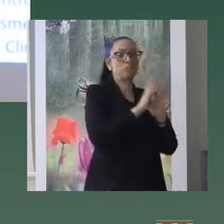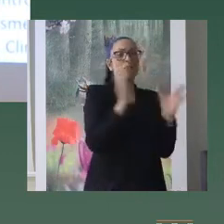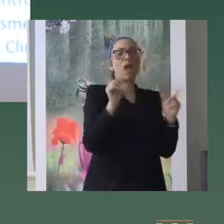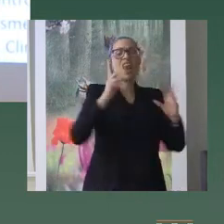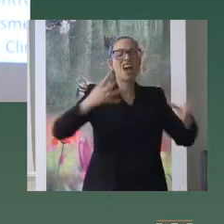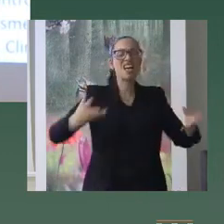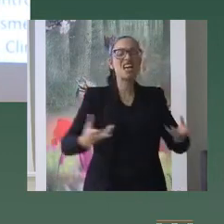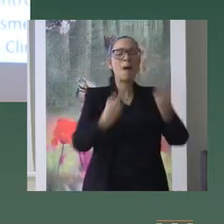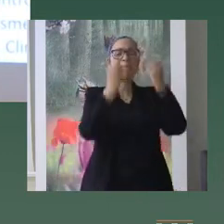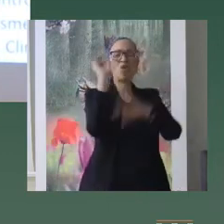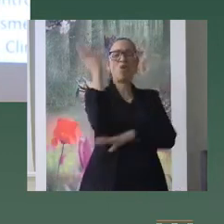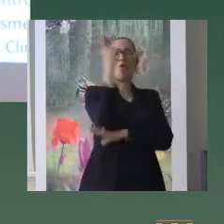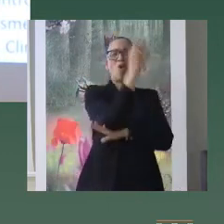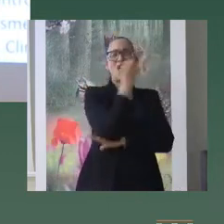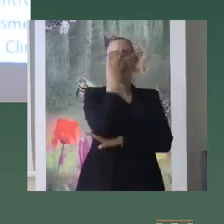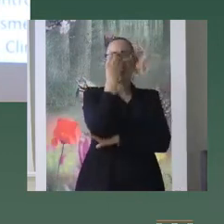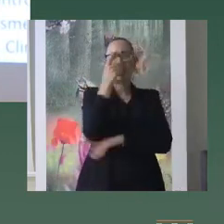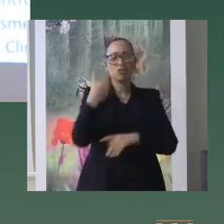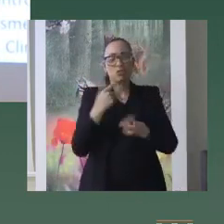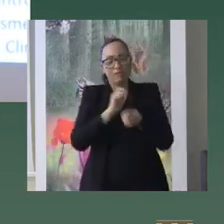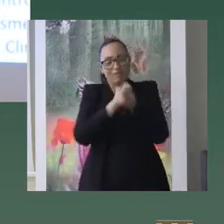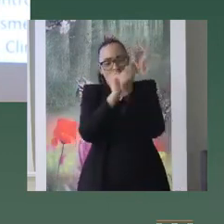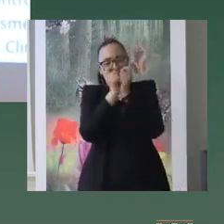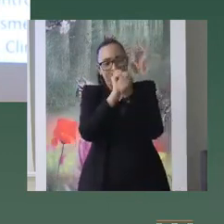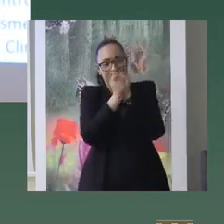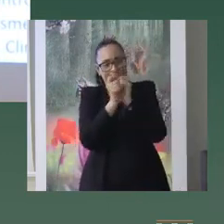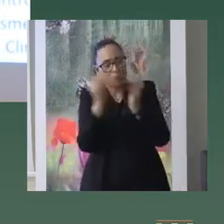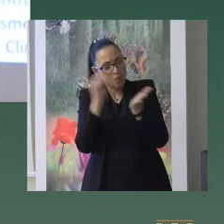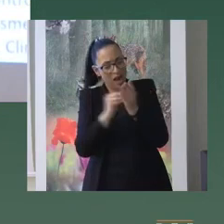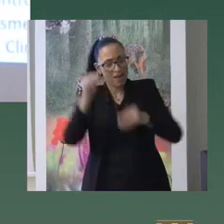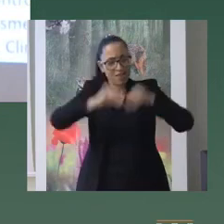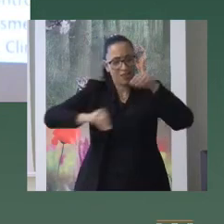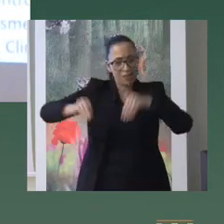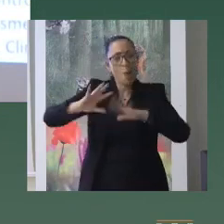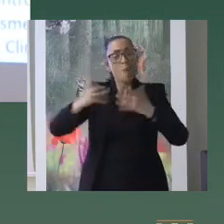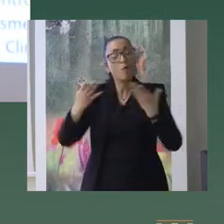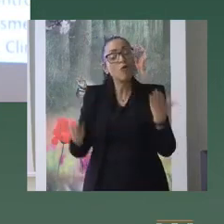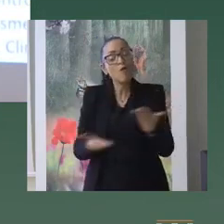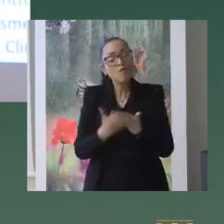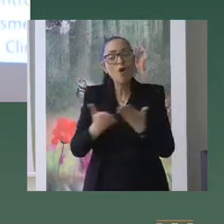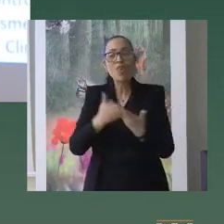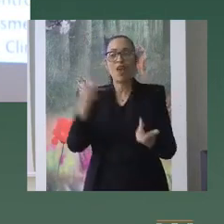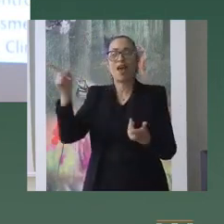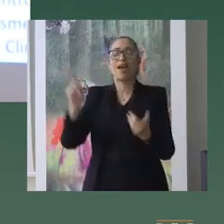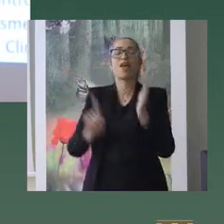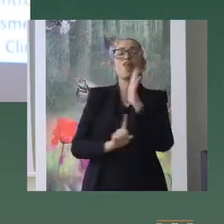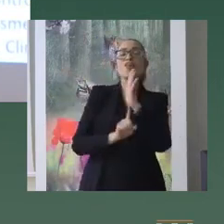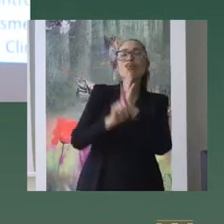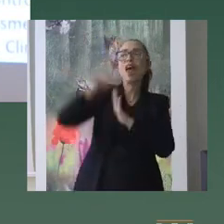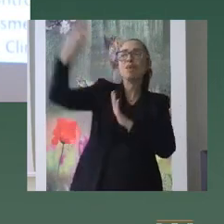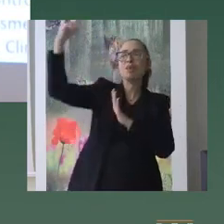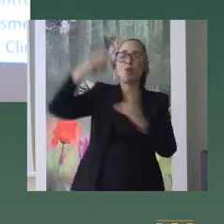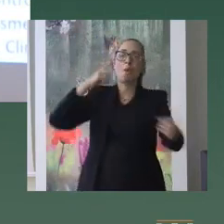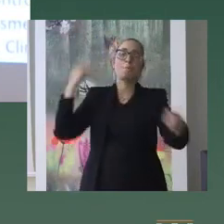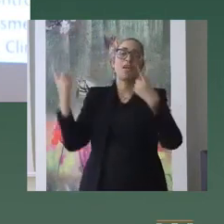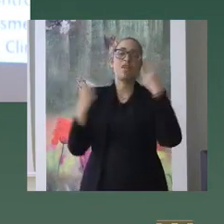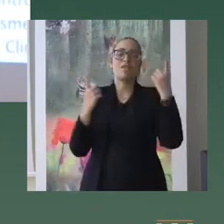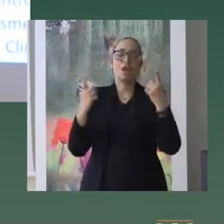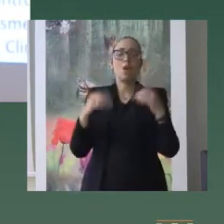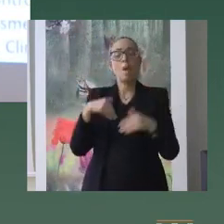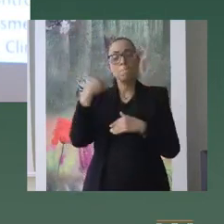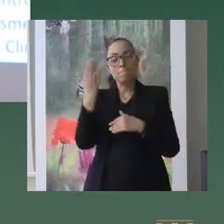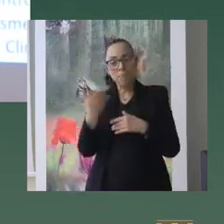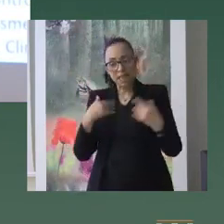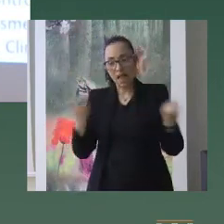ένα καμένο δάσος όταν το αναπαράγω, δηλαδή κάνω αναδάσωση, πόσο βοηθά το θερμικό περιβάλλον. Το κάνουμε με τα μοντέλα, μετά